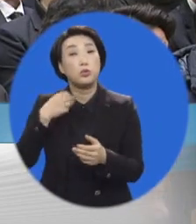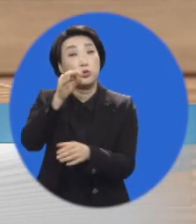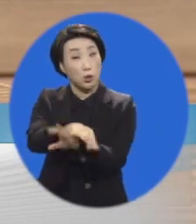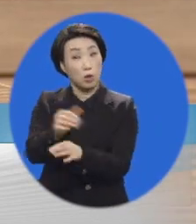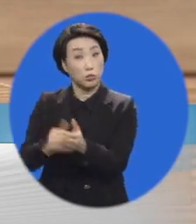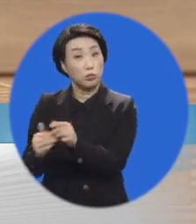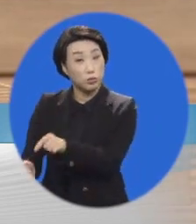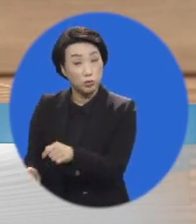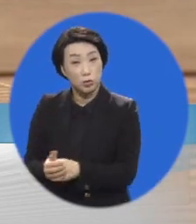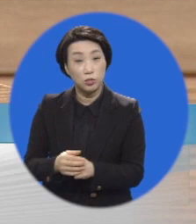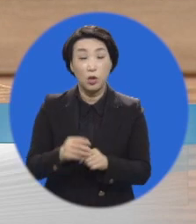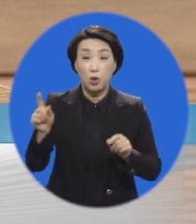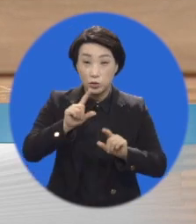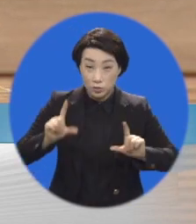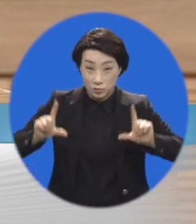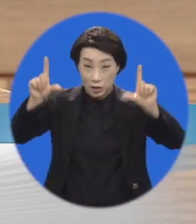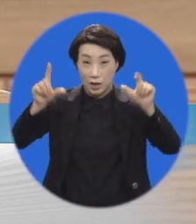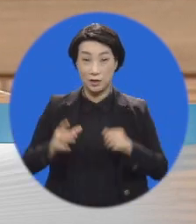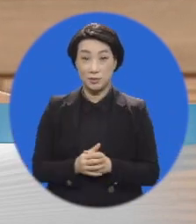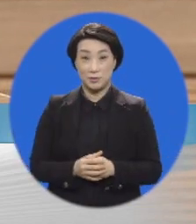그런데 어느 날